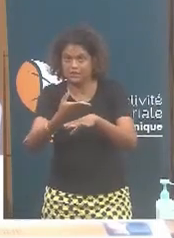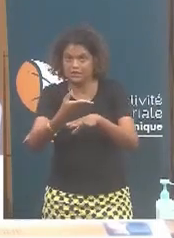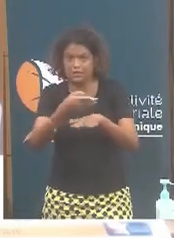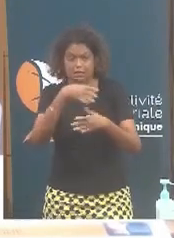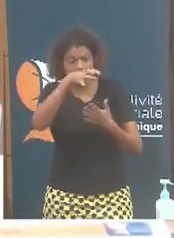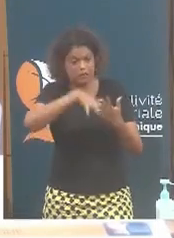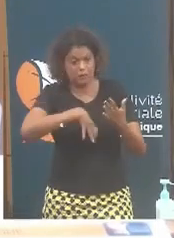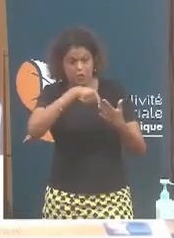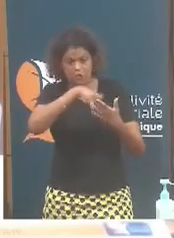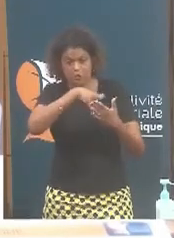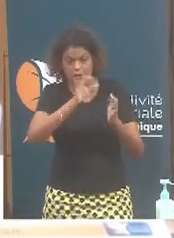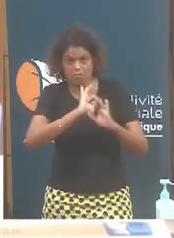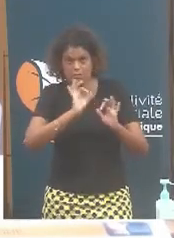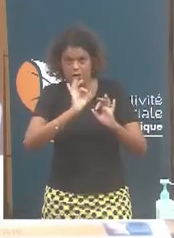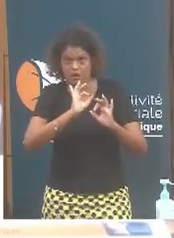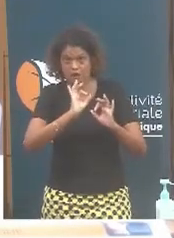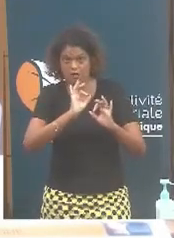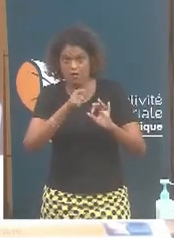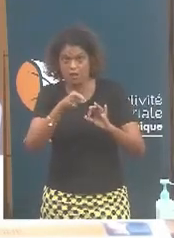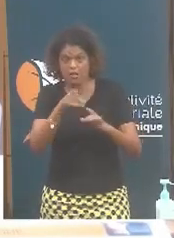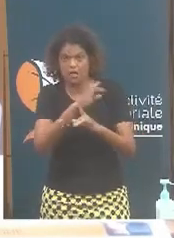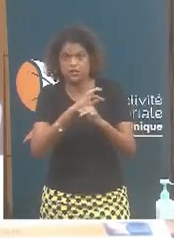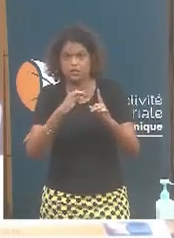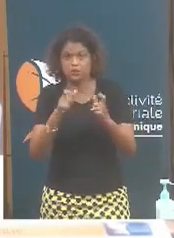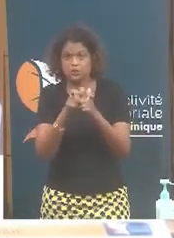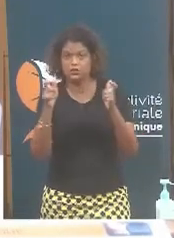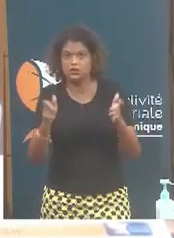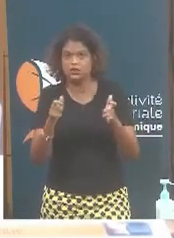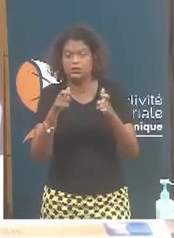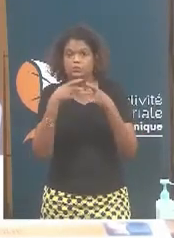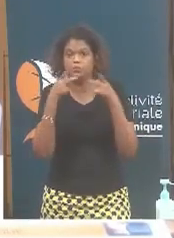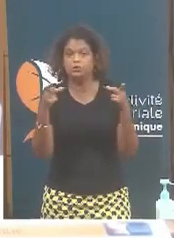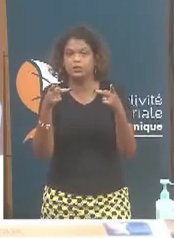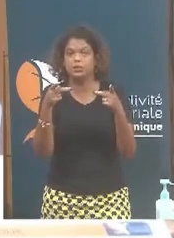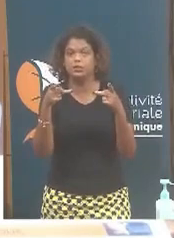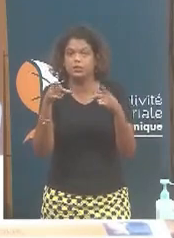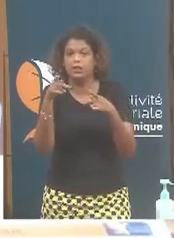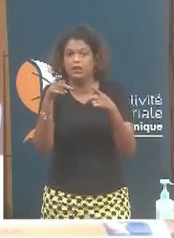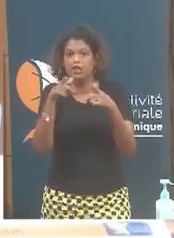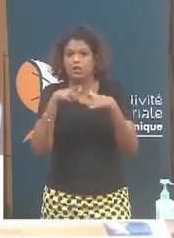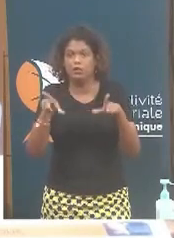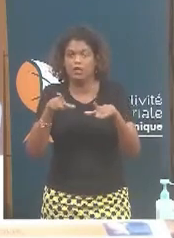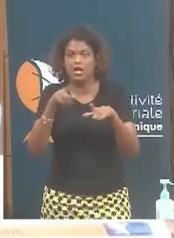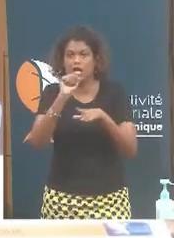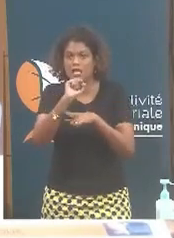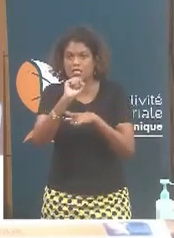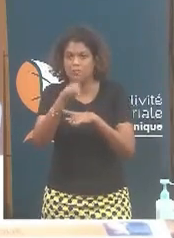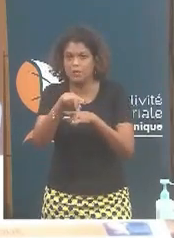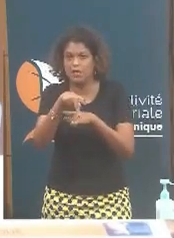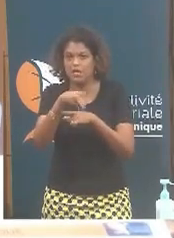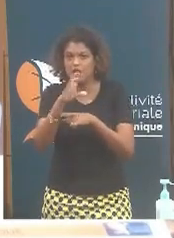rapport. La Société publique locale de transport de Martinique, SPL